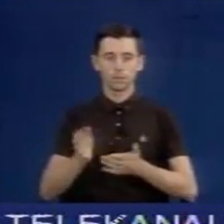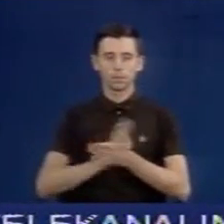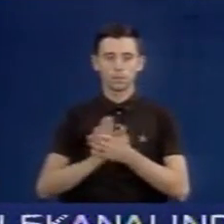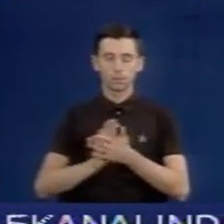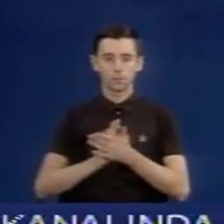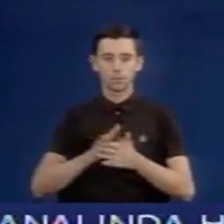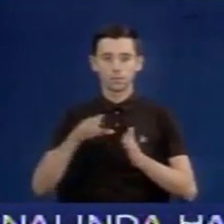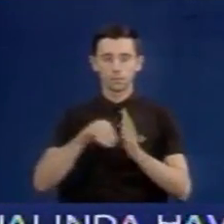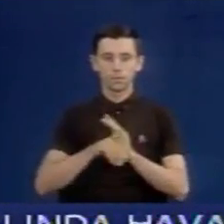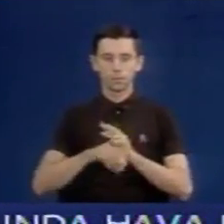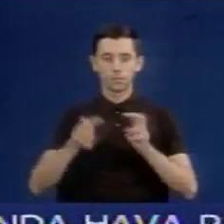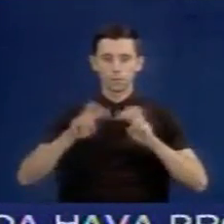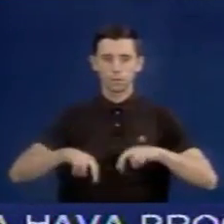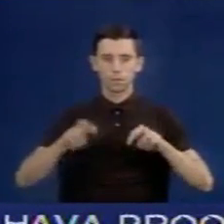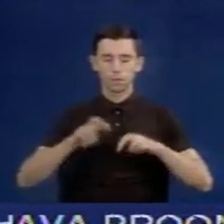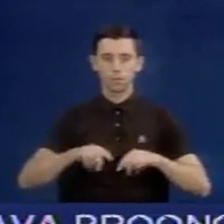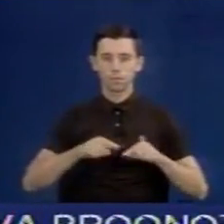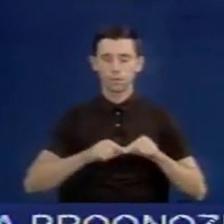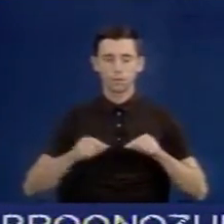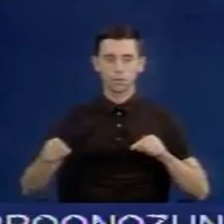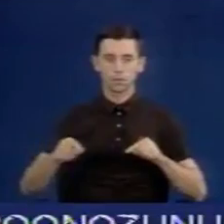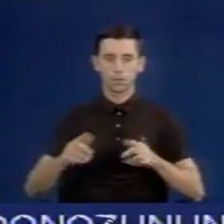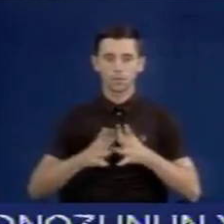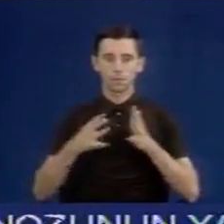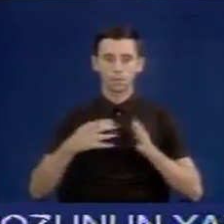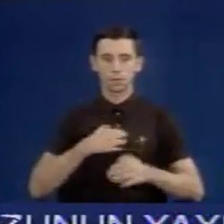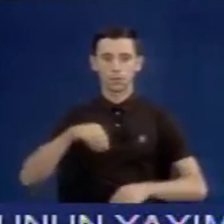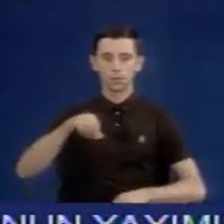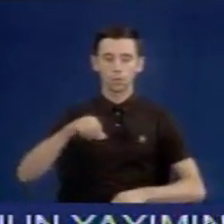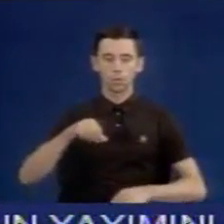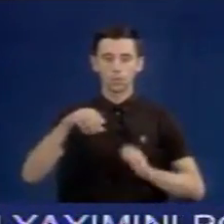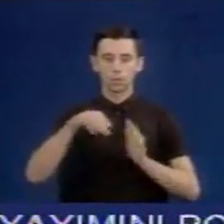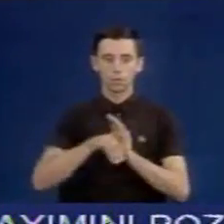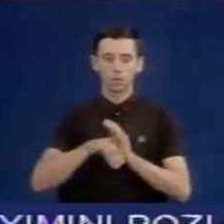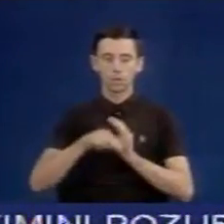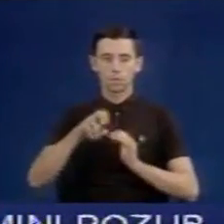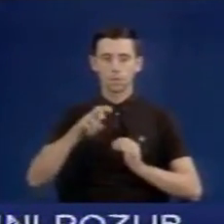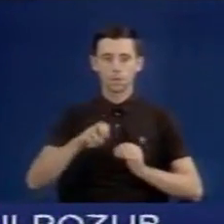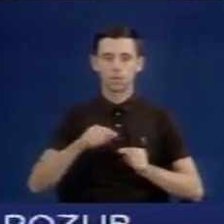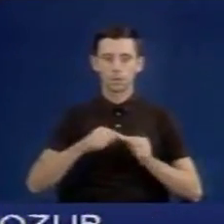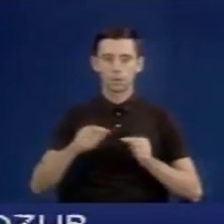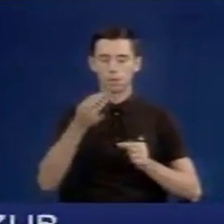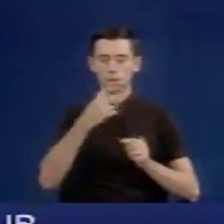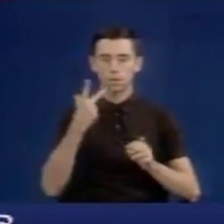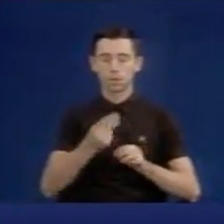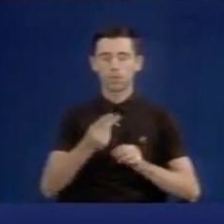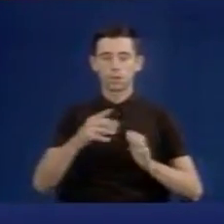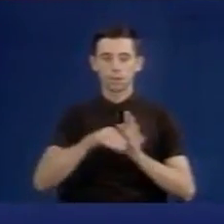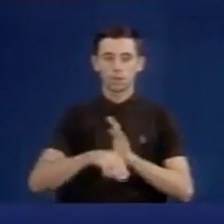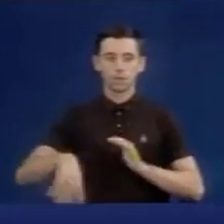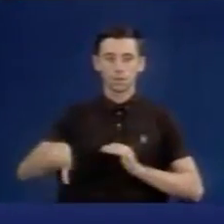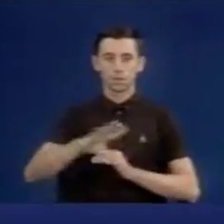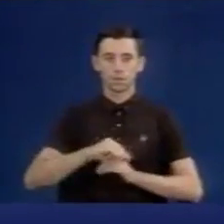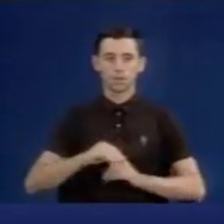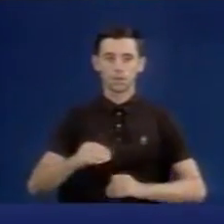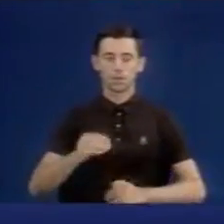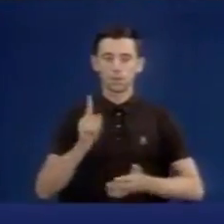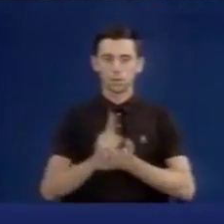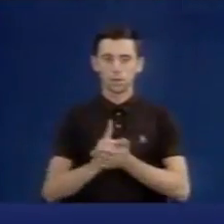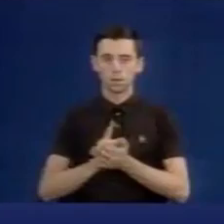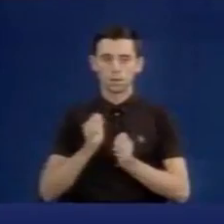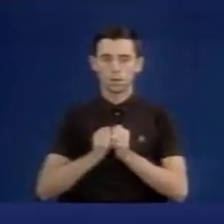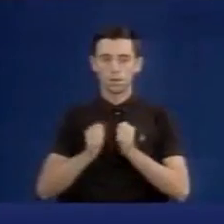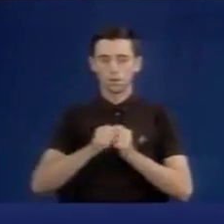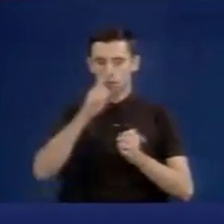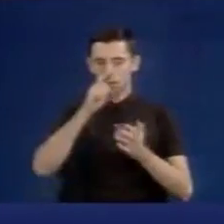dezinfeksiya və dezinseksiya prosesi aparılarkən əsasən DUS, Miastol, Blatik və Adekol kimi dərman vasitələrindən istifadə olunur.